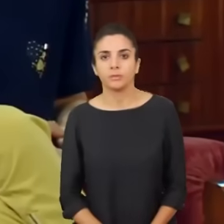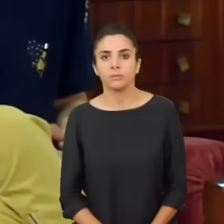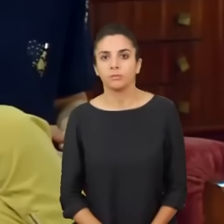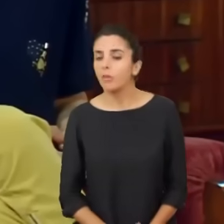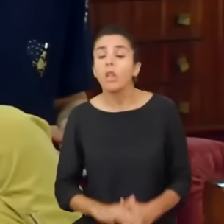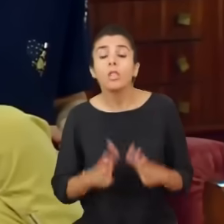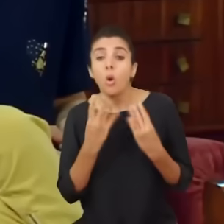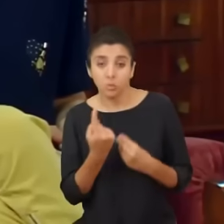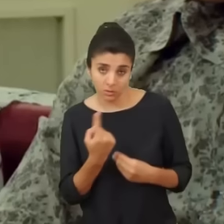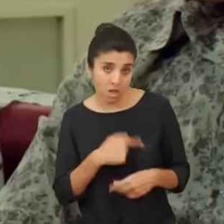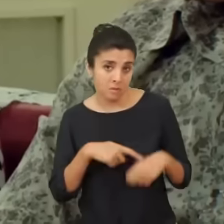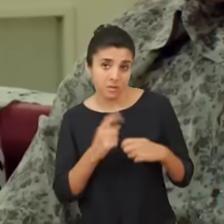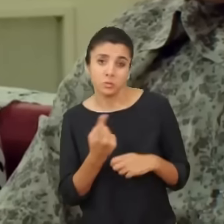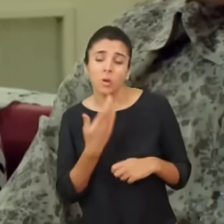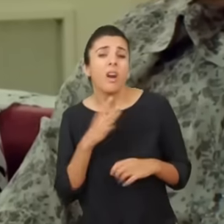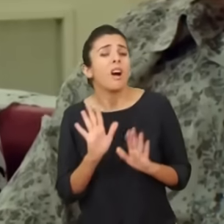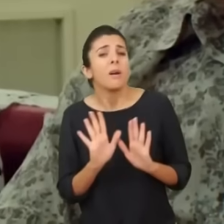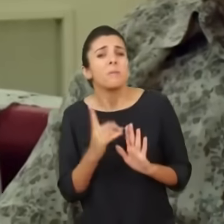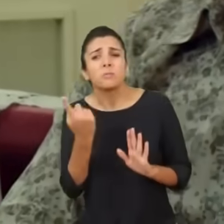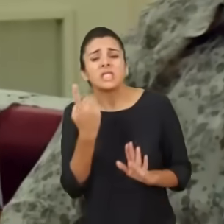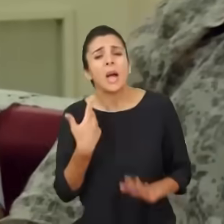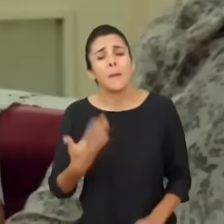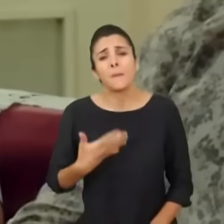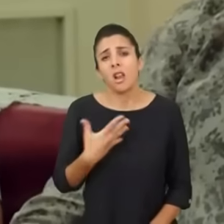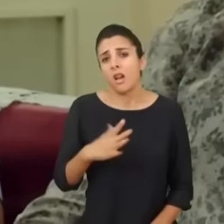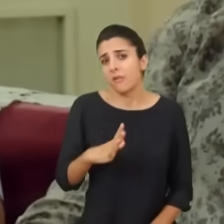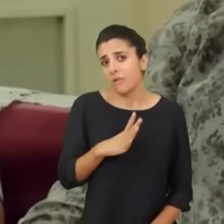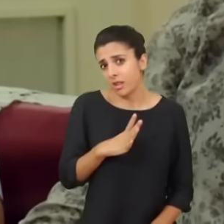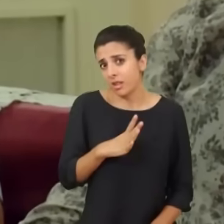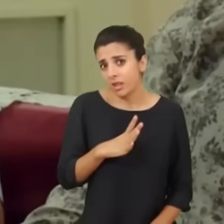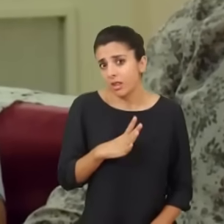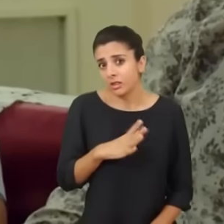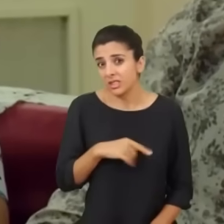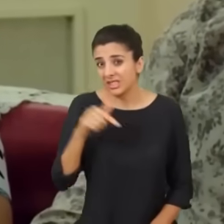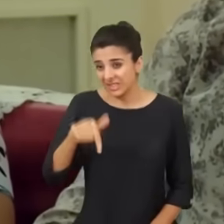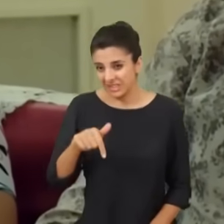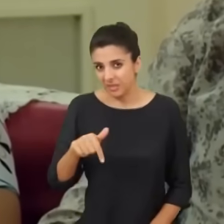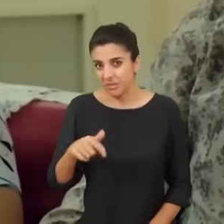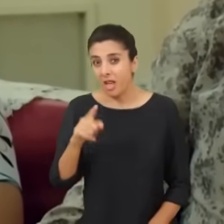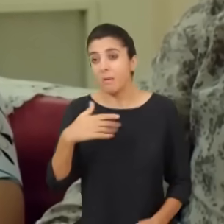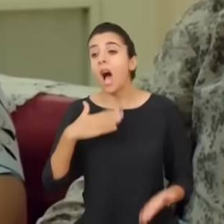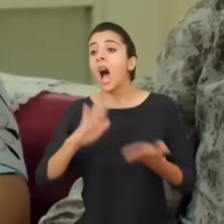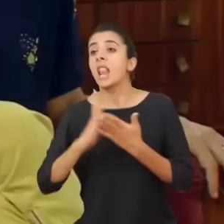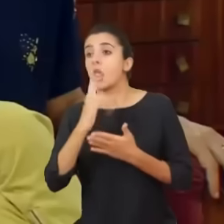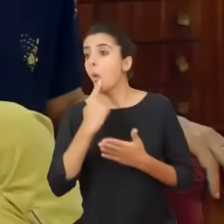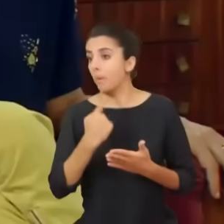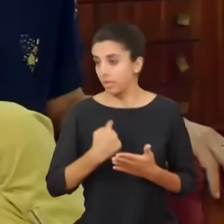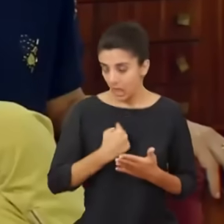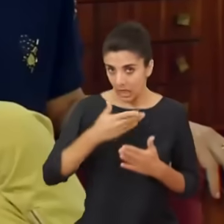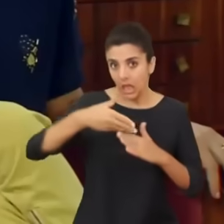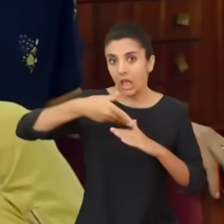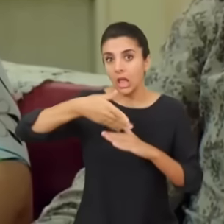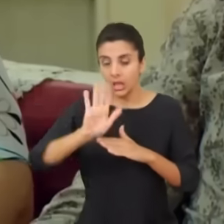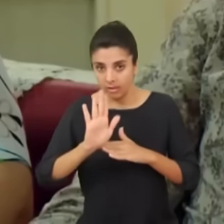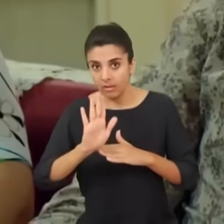Neyi alınacağım? Sadece bir şey merak ediyorum. Şimdi siz buradan bir arkadaşıma diye çıktınız ya.